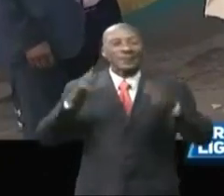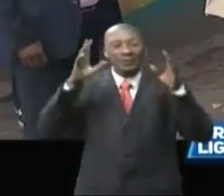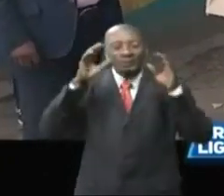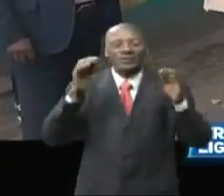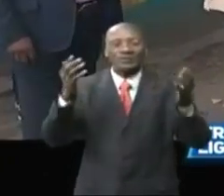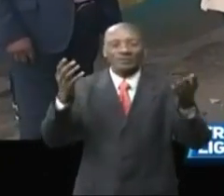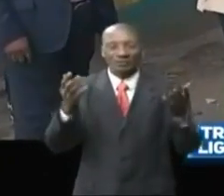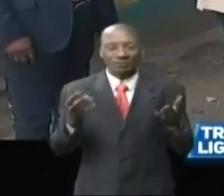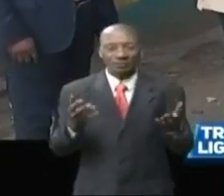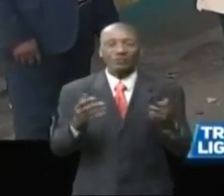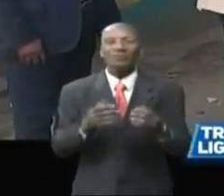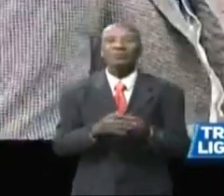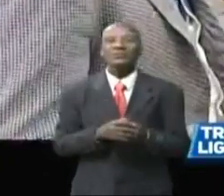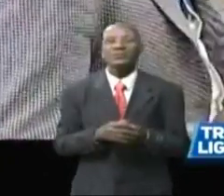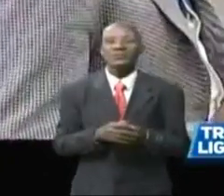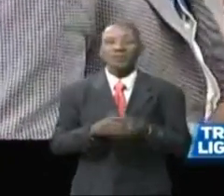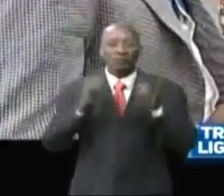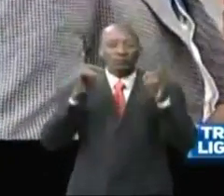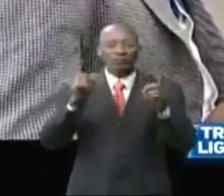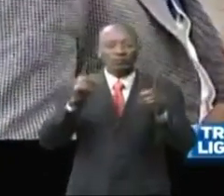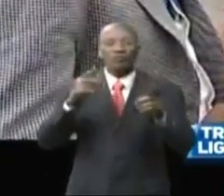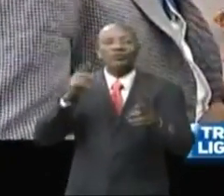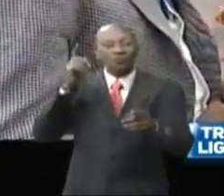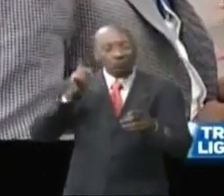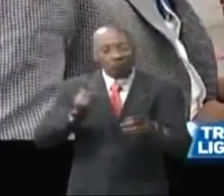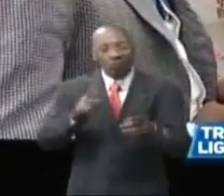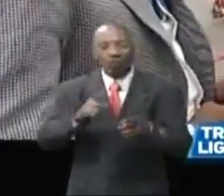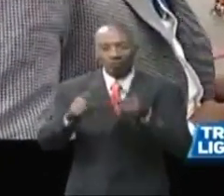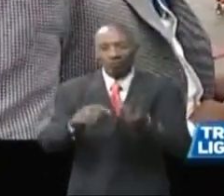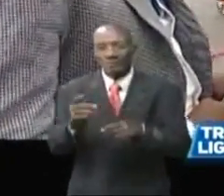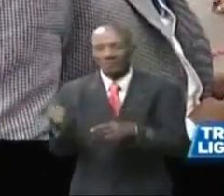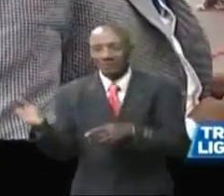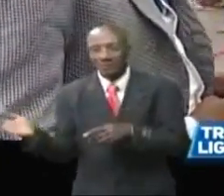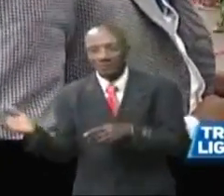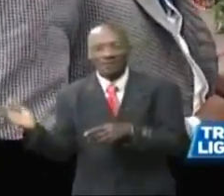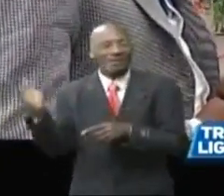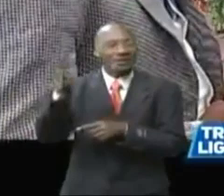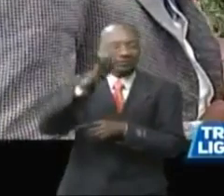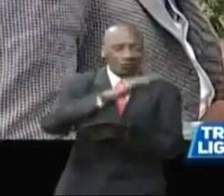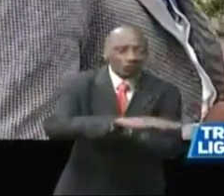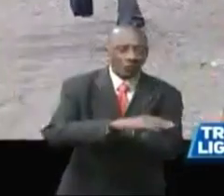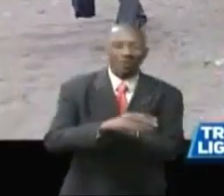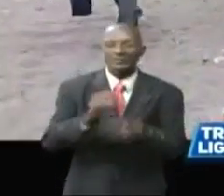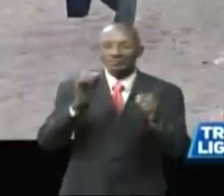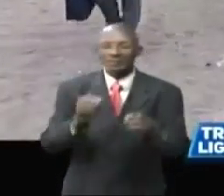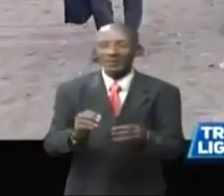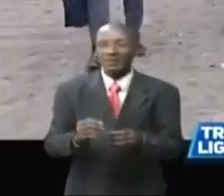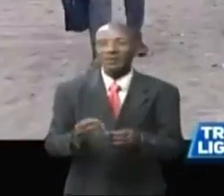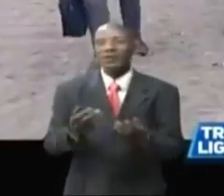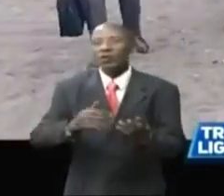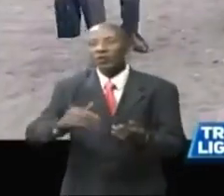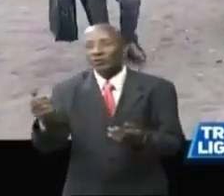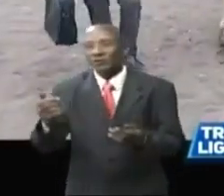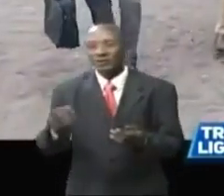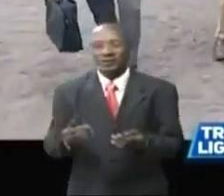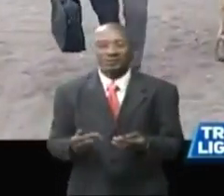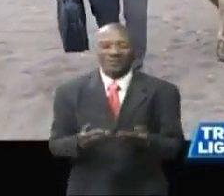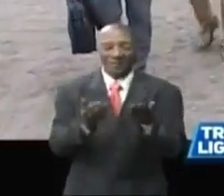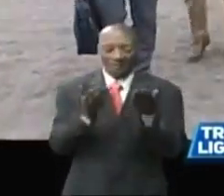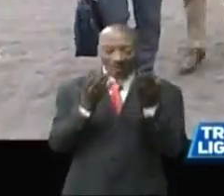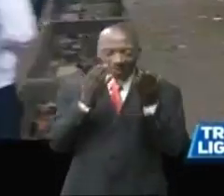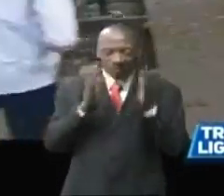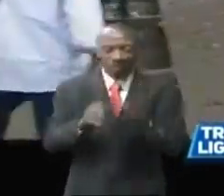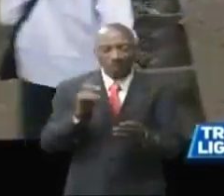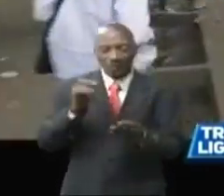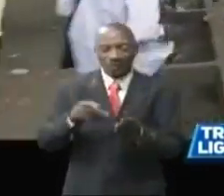ce matin des équipes pour faciliter les abonnements de nombreux étudiants. Il leur a également expliqué